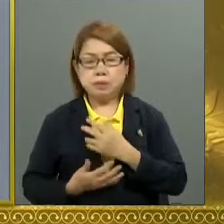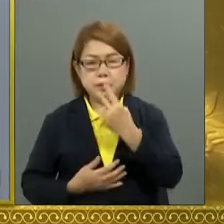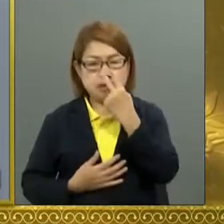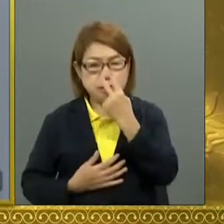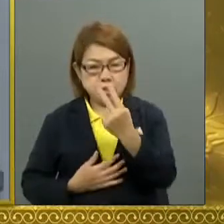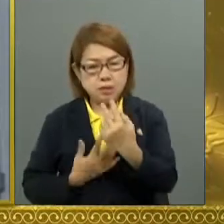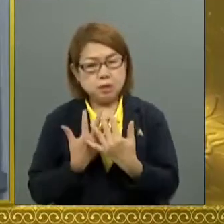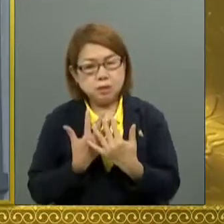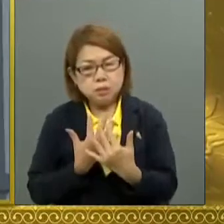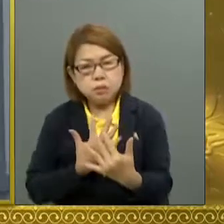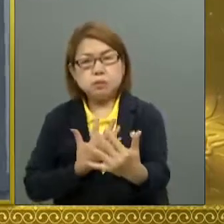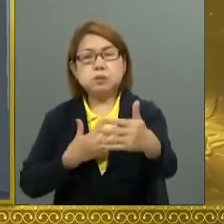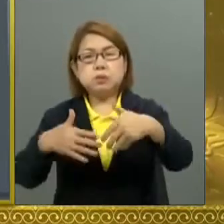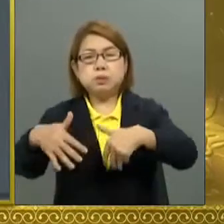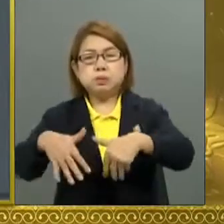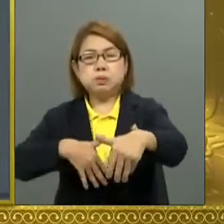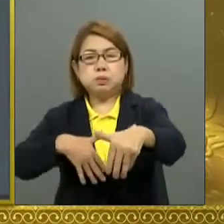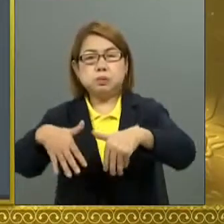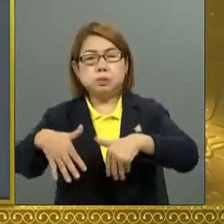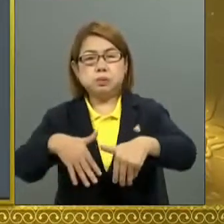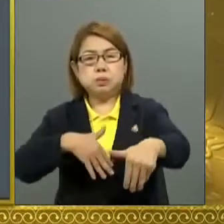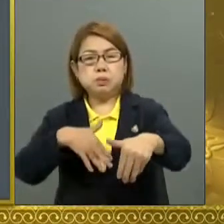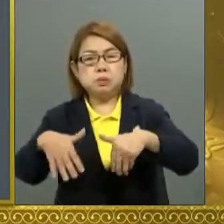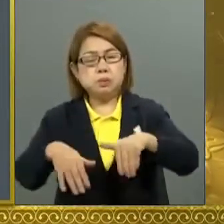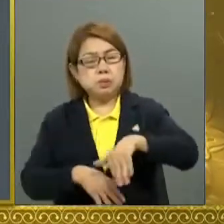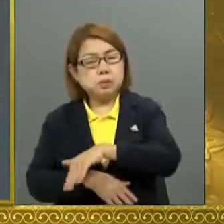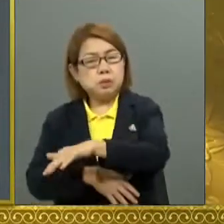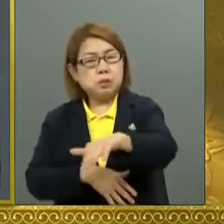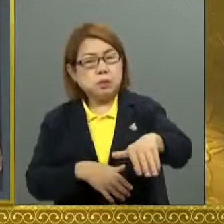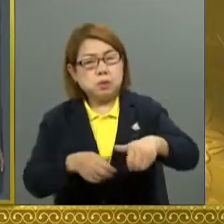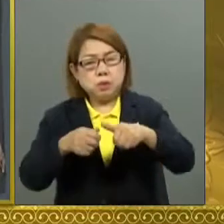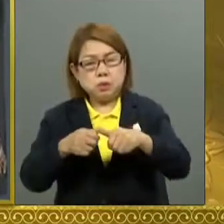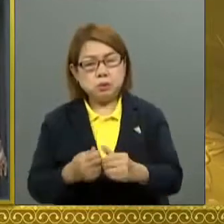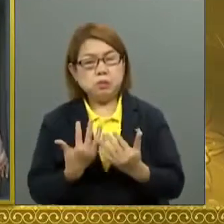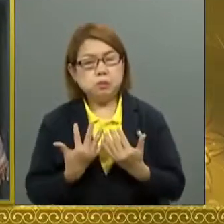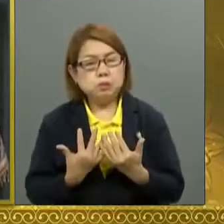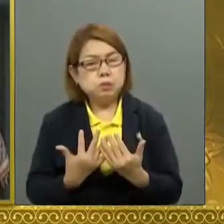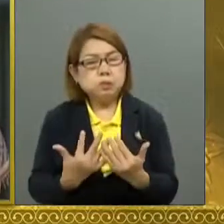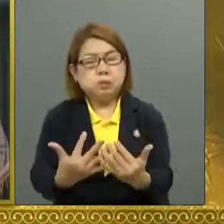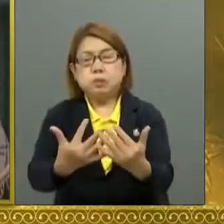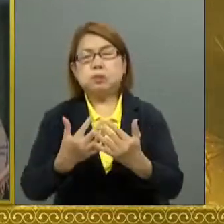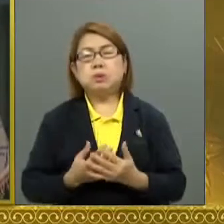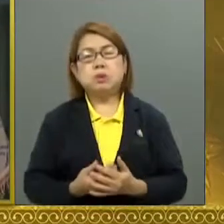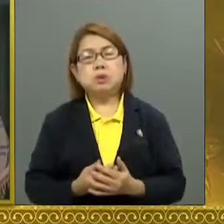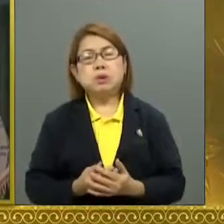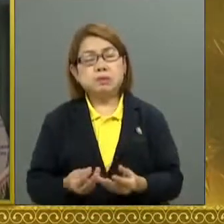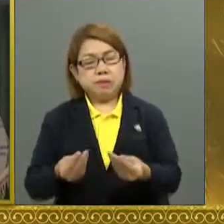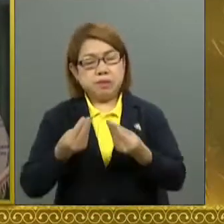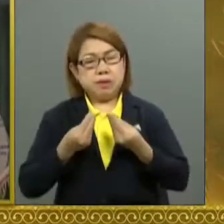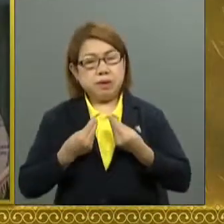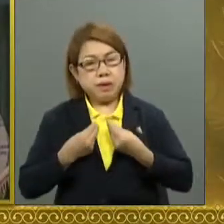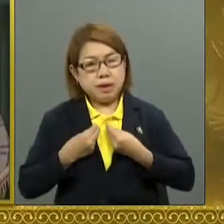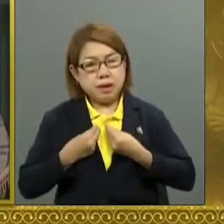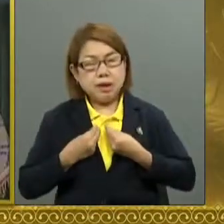ทั้งหลายมีไมตรีจิตพร้อมเพรียงกันมาร่วมแสดงความปรารถน